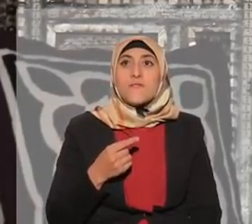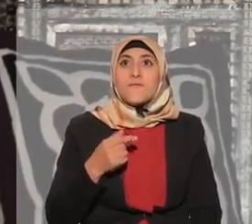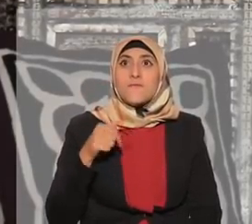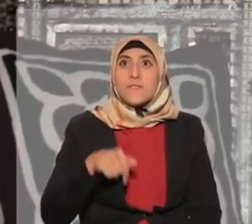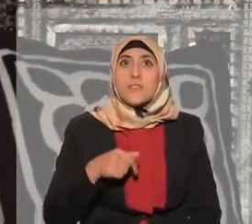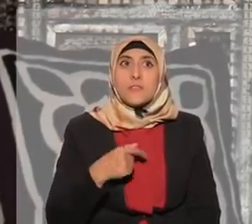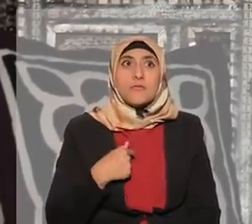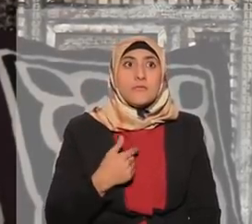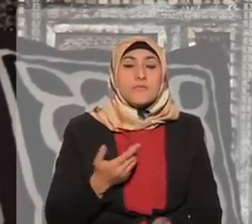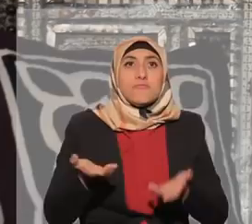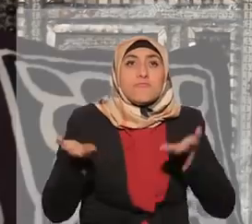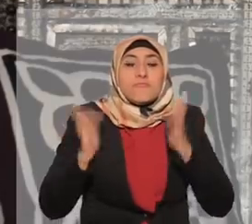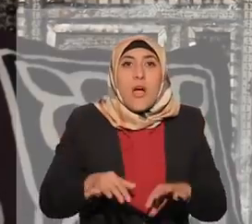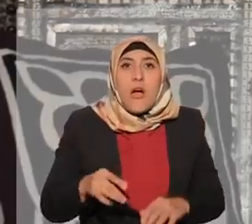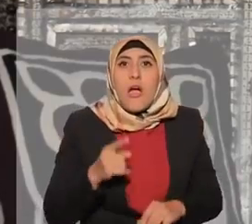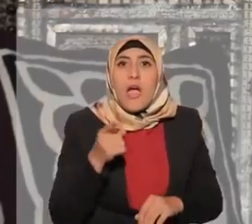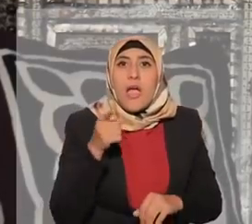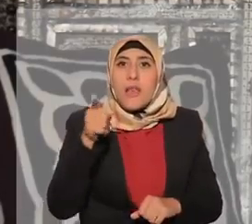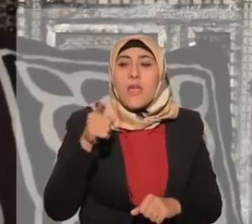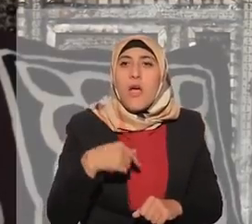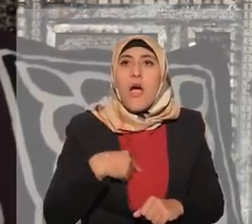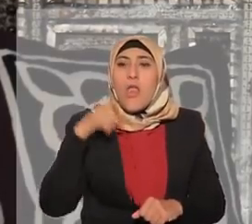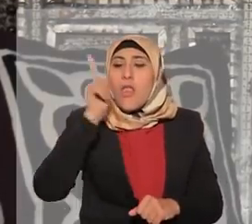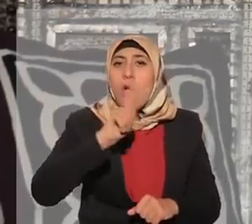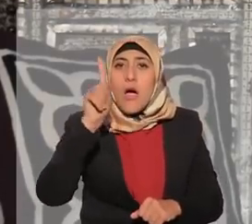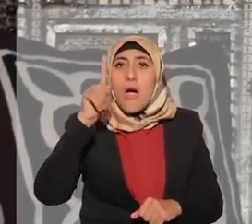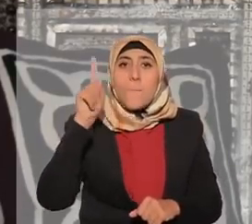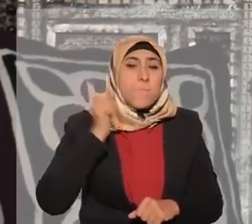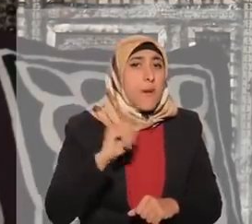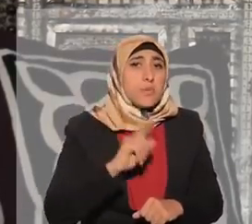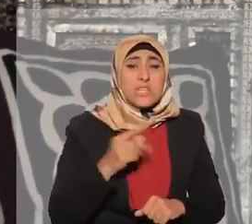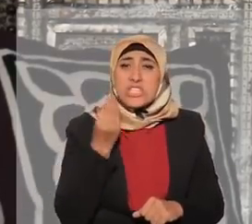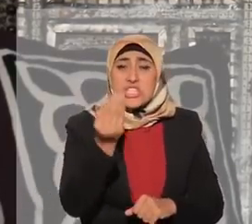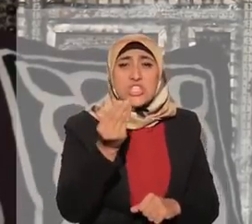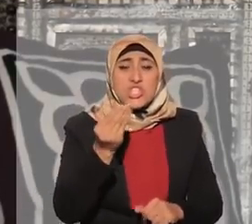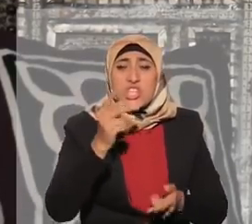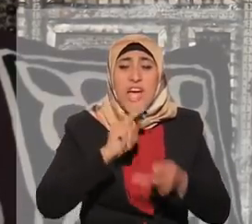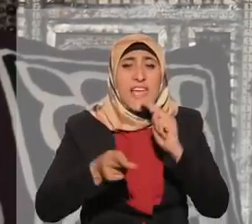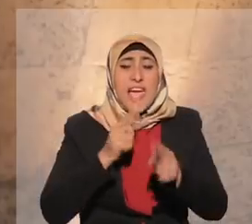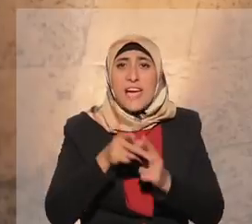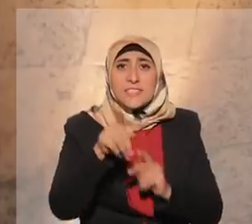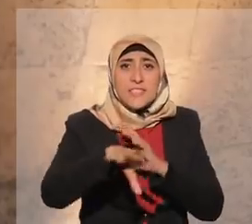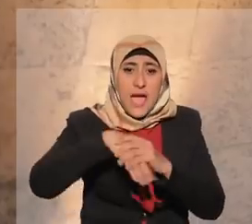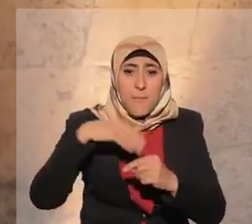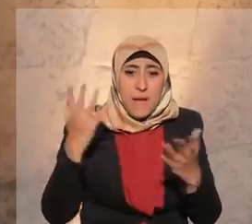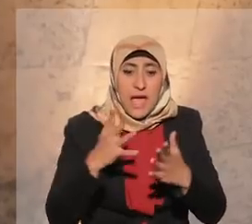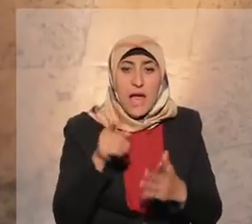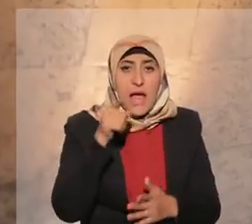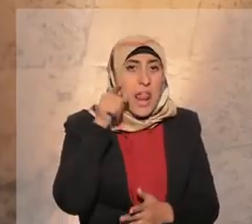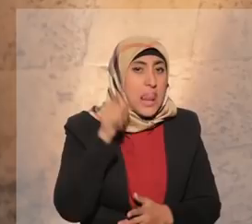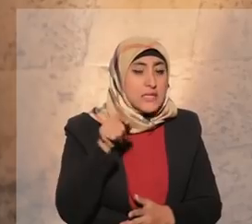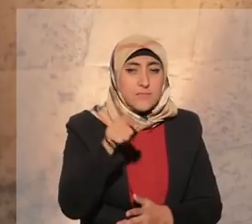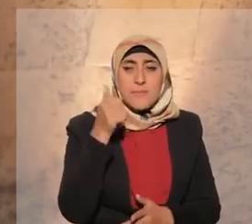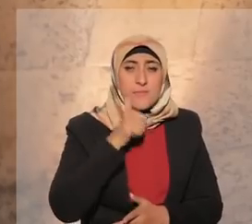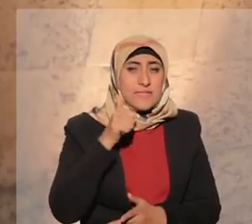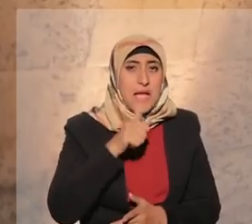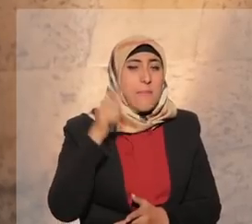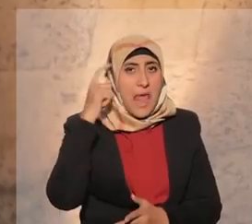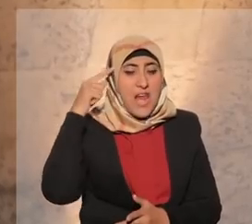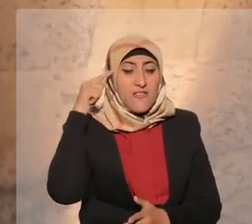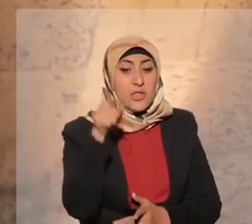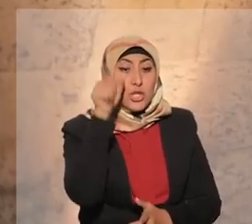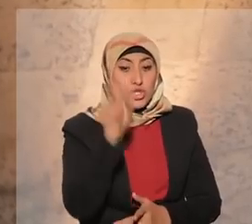لا طاقة لك به. والله عز وجل لا يكلف نفسا إلا وسعها، إلا ما أتاها، لا يكلف الله نفسا إلا